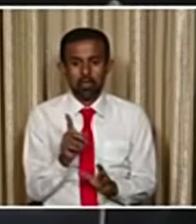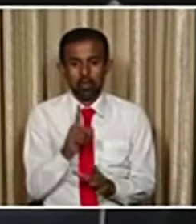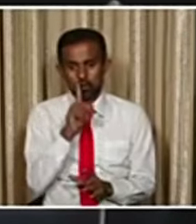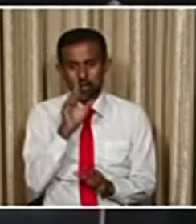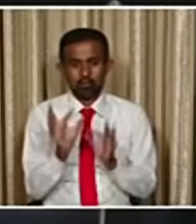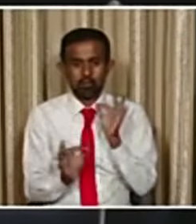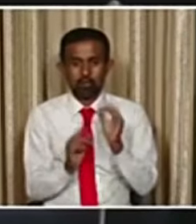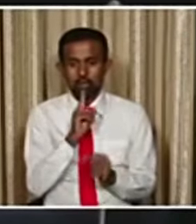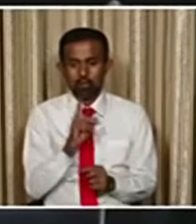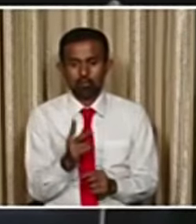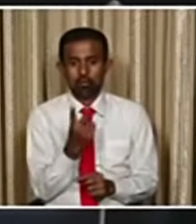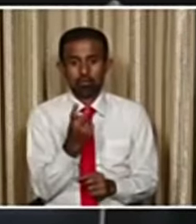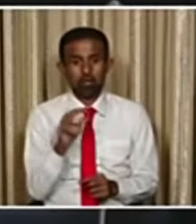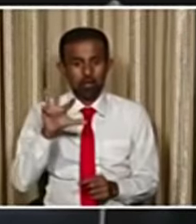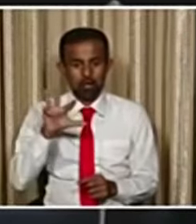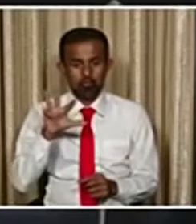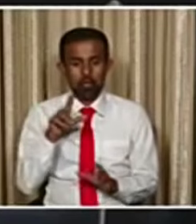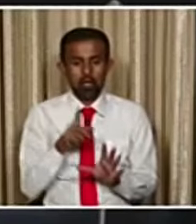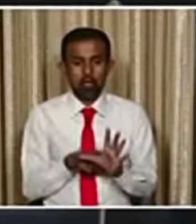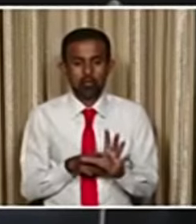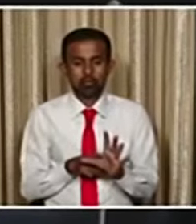කතාව, 2009දී